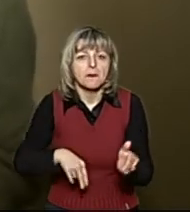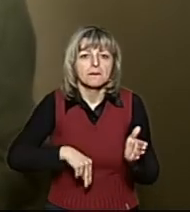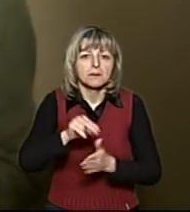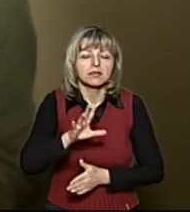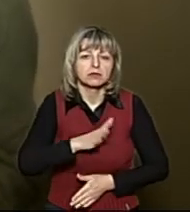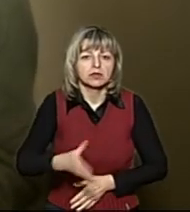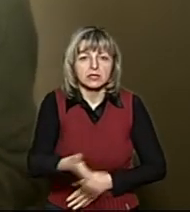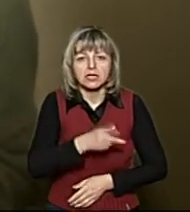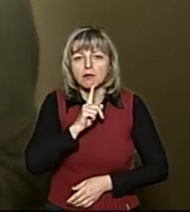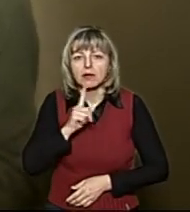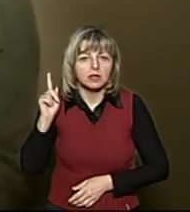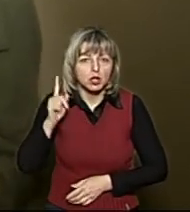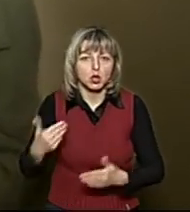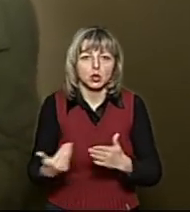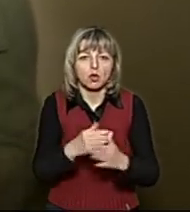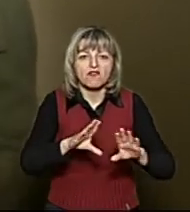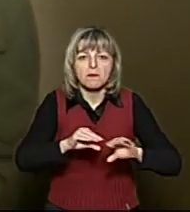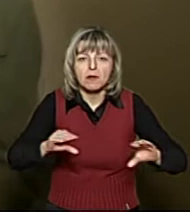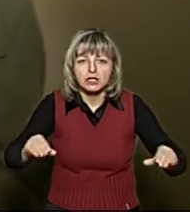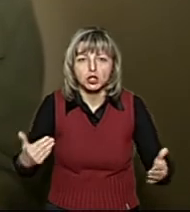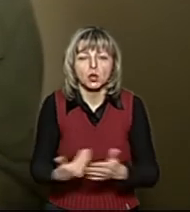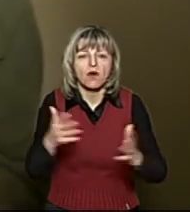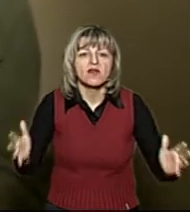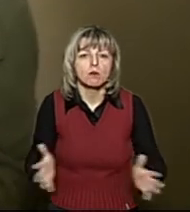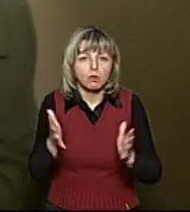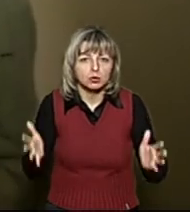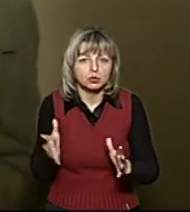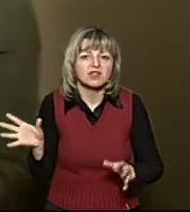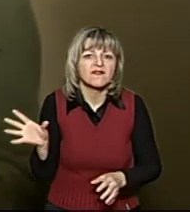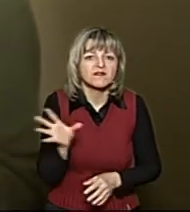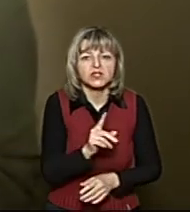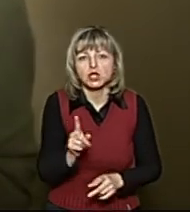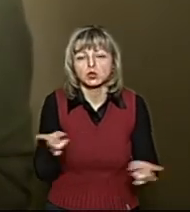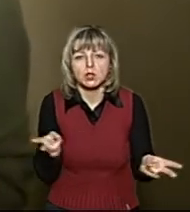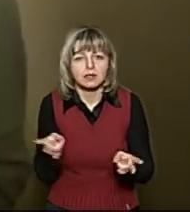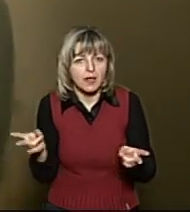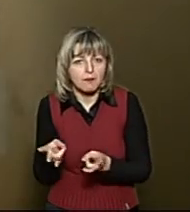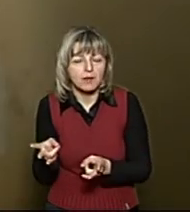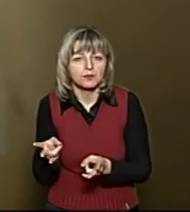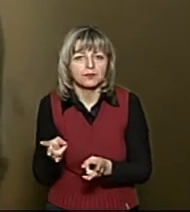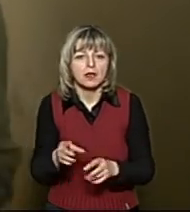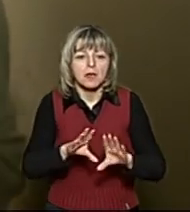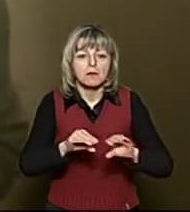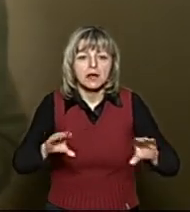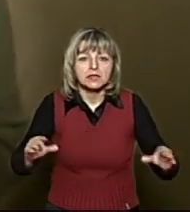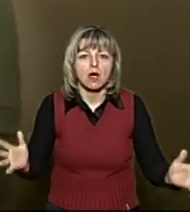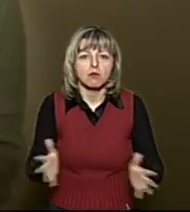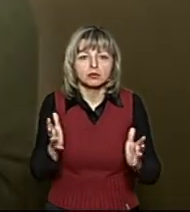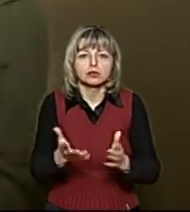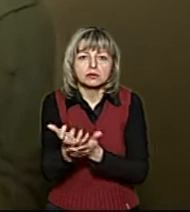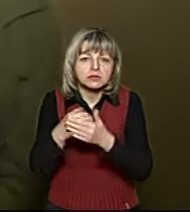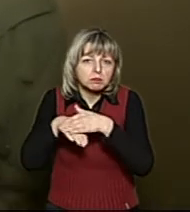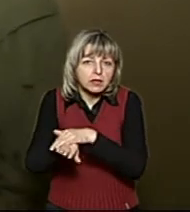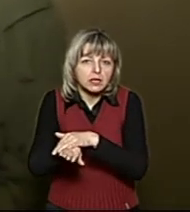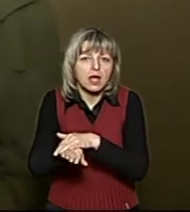були нами рік назад нові матраси, нові подушки, ну все те, що треба. От, матраси і подушки зберігалися